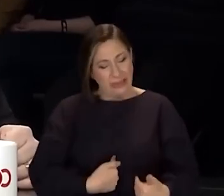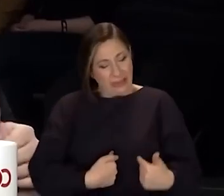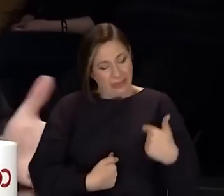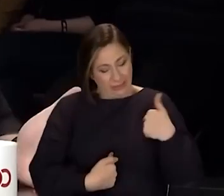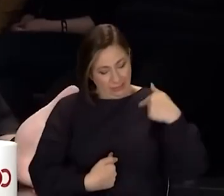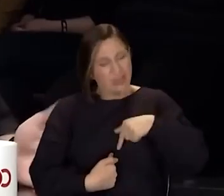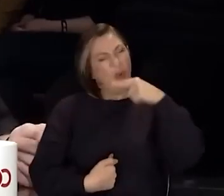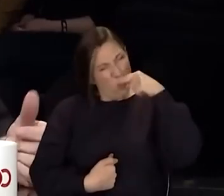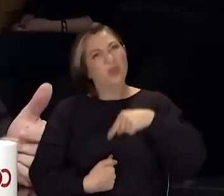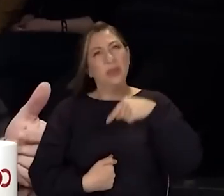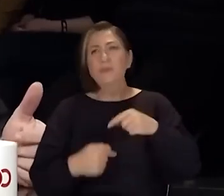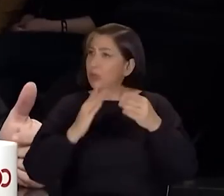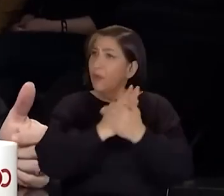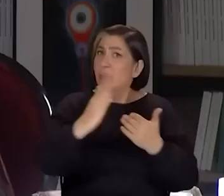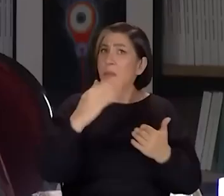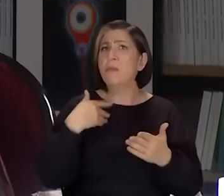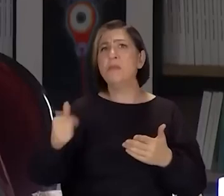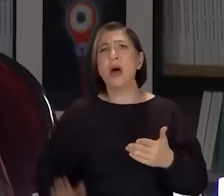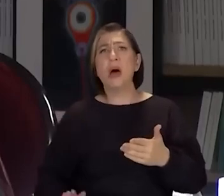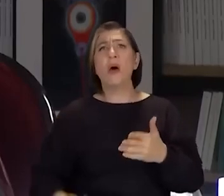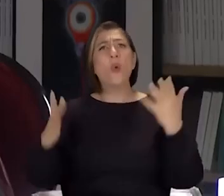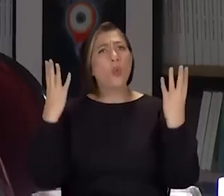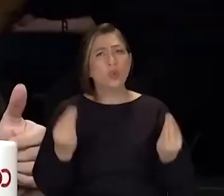Devam edebilirdim. Hiç problem yok. Cebimde param olurdu.